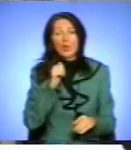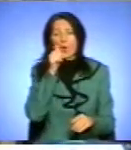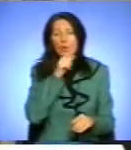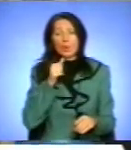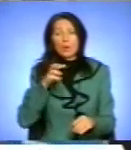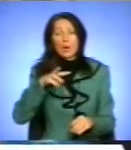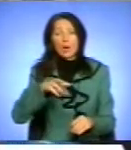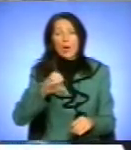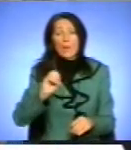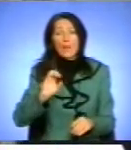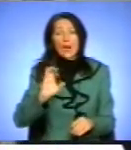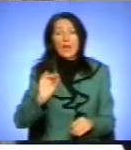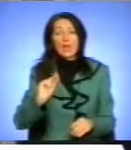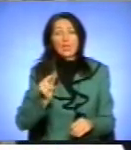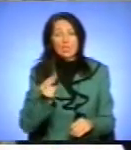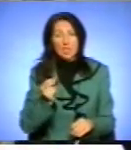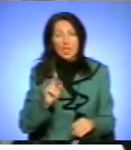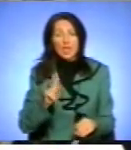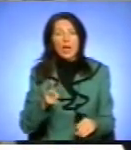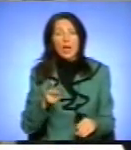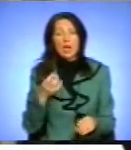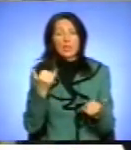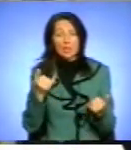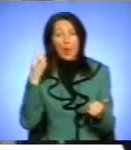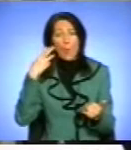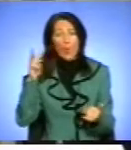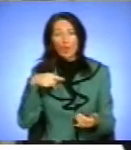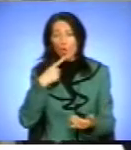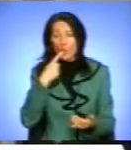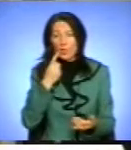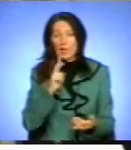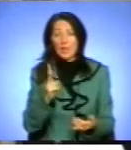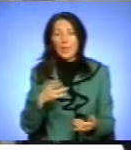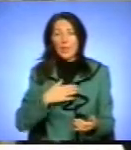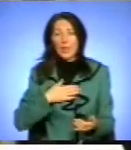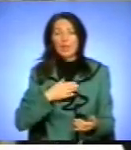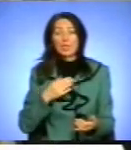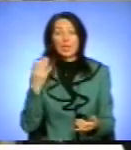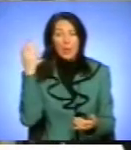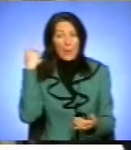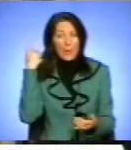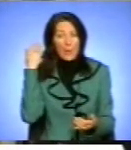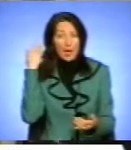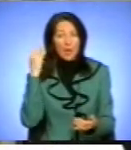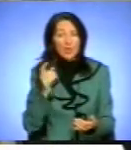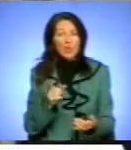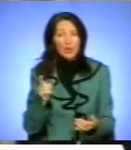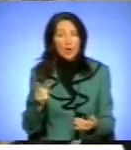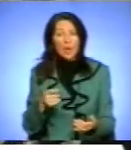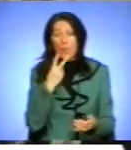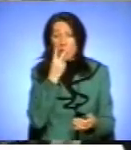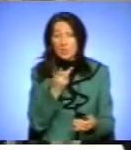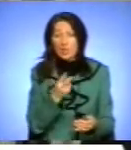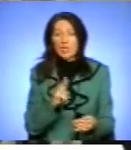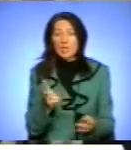модно говорити, яким наші пращури показали нам, як потрібно себе відстоювати,